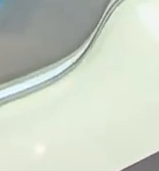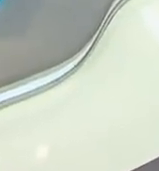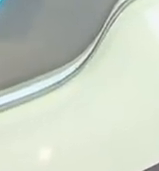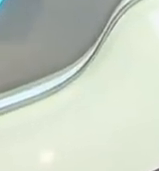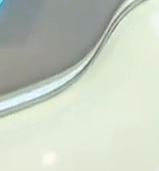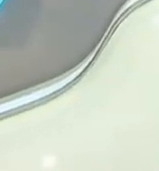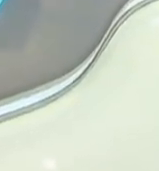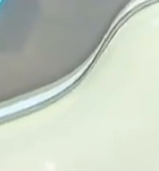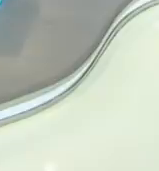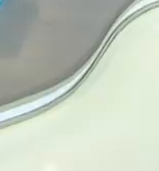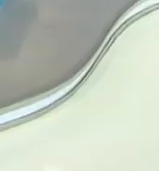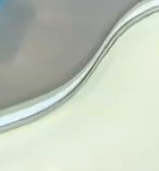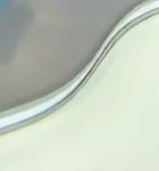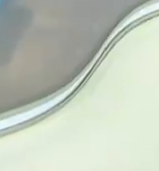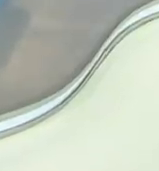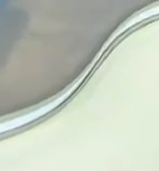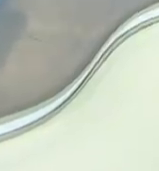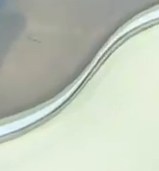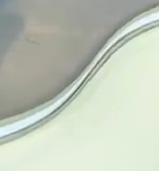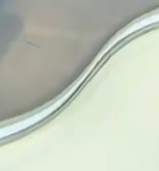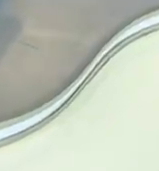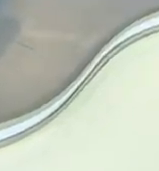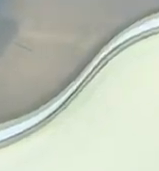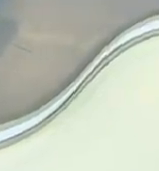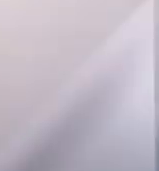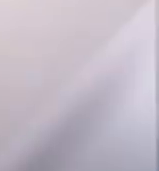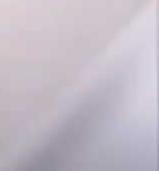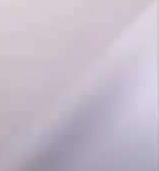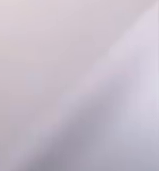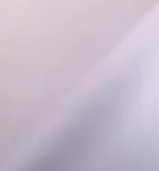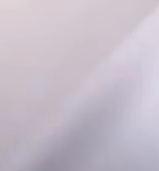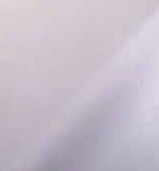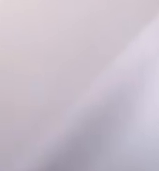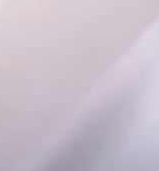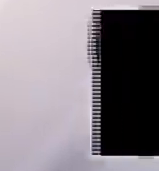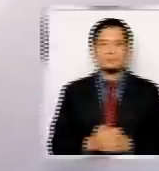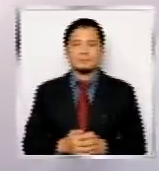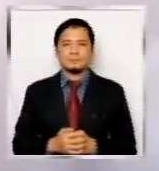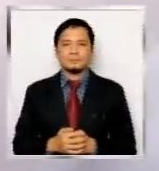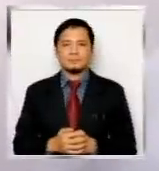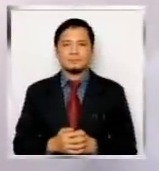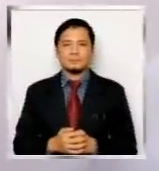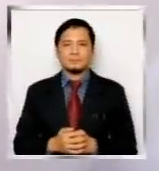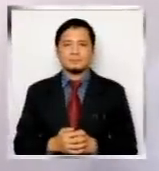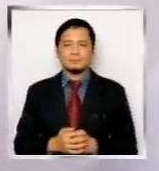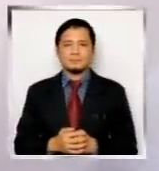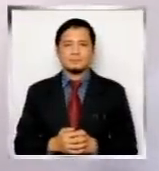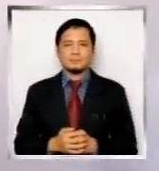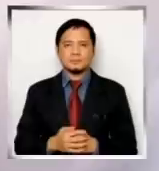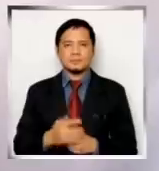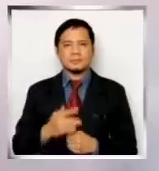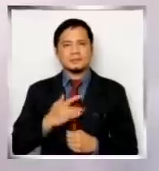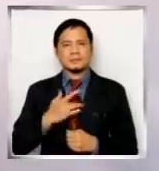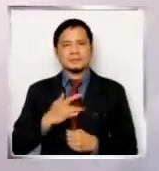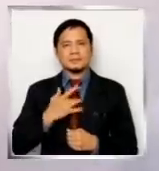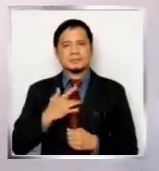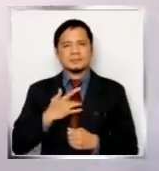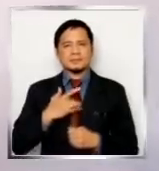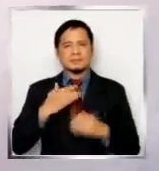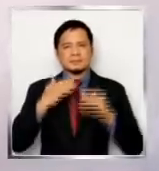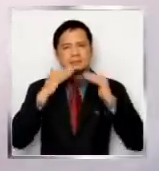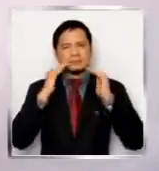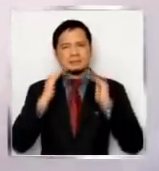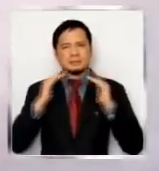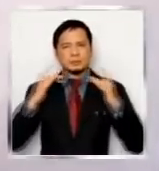Magandang gabi po, Luzon, Visayas at Mindanao. Dismayado ang daang-daang OFW